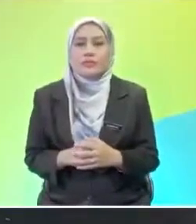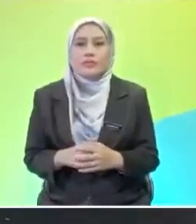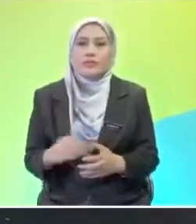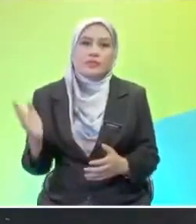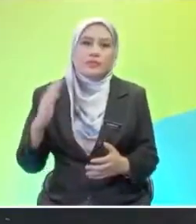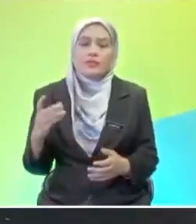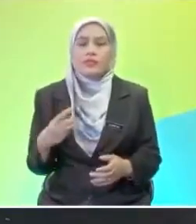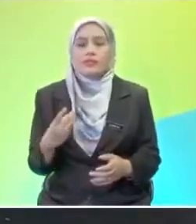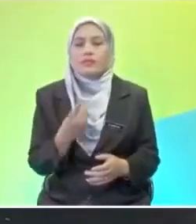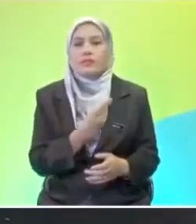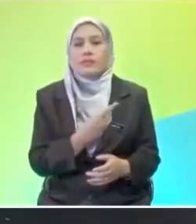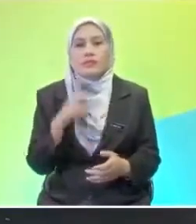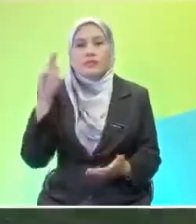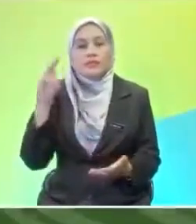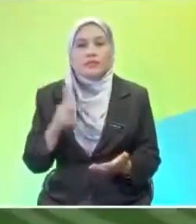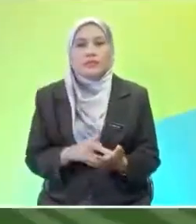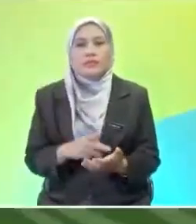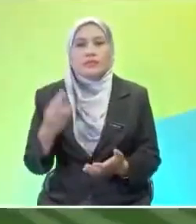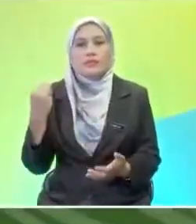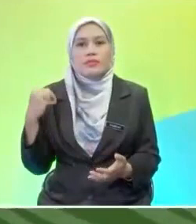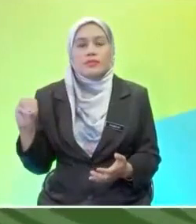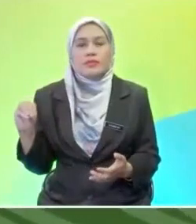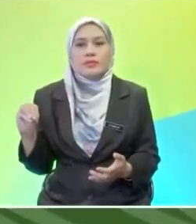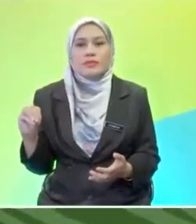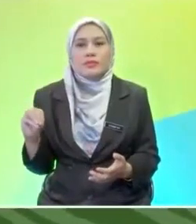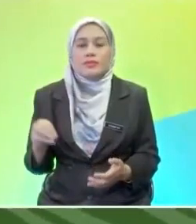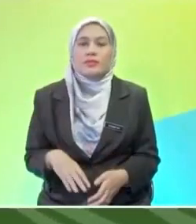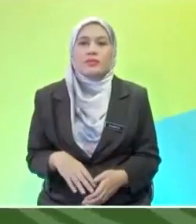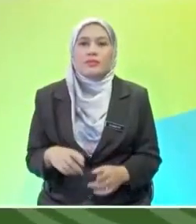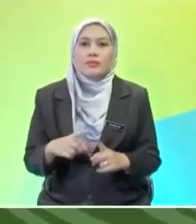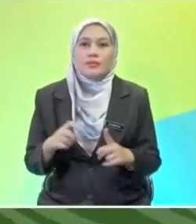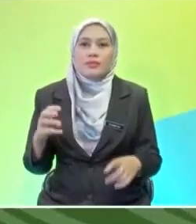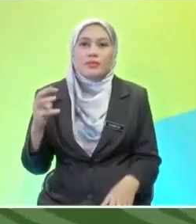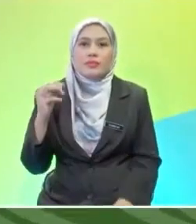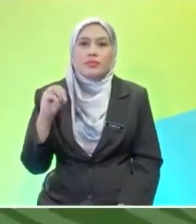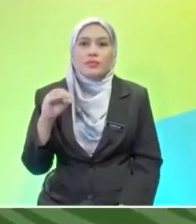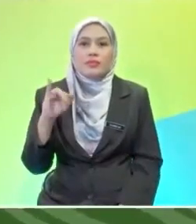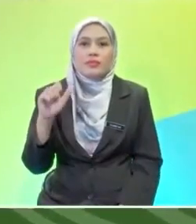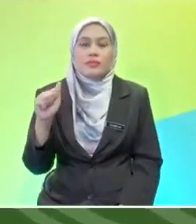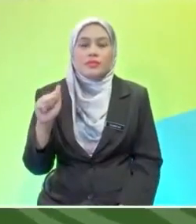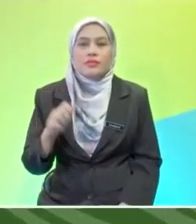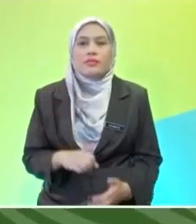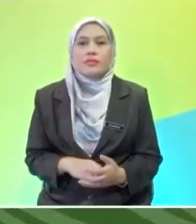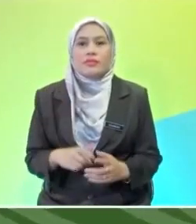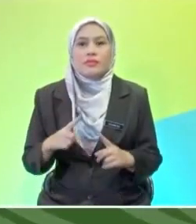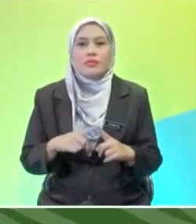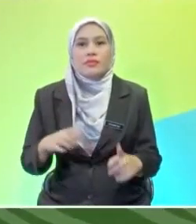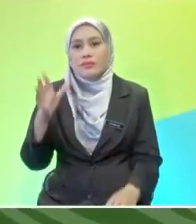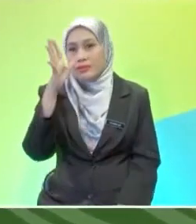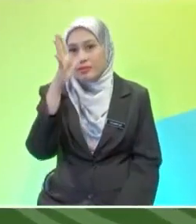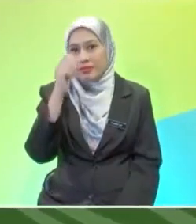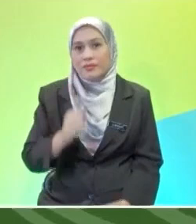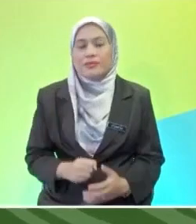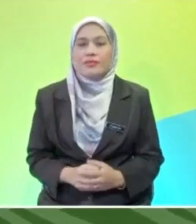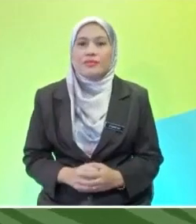kita berkenalan dengan mereka. Silakan cikgu. Okey, yang pertama adik Mia Kalisha dari Sekolah Kebangsaan Batu Berendam 2 Melaka.